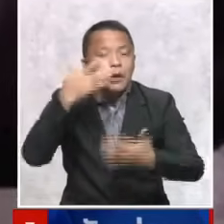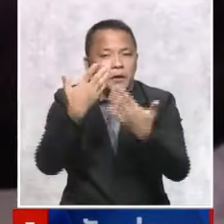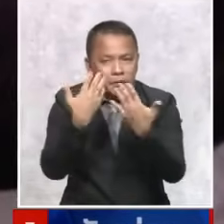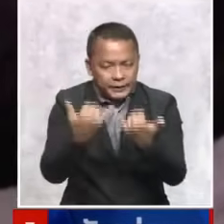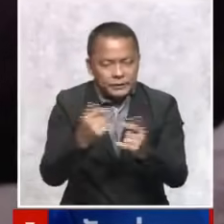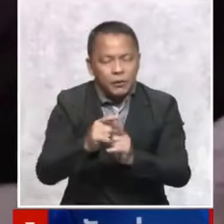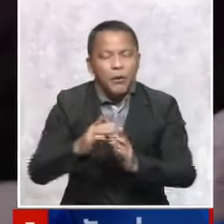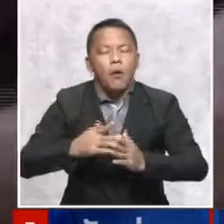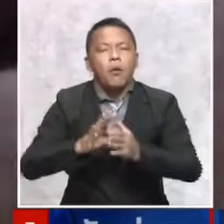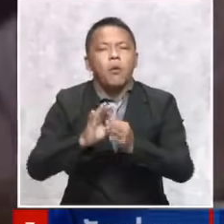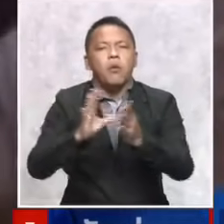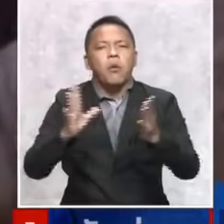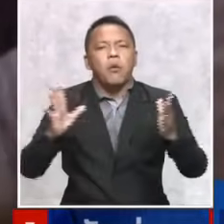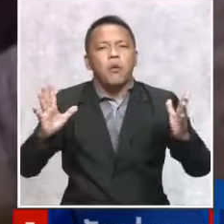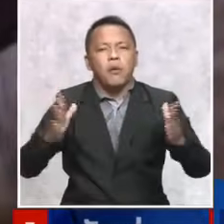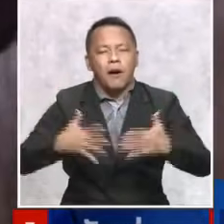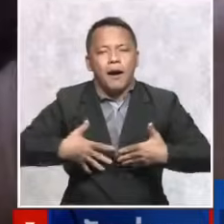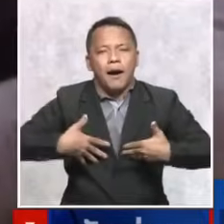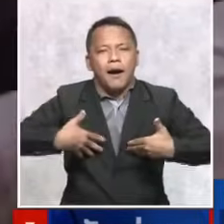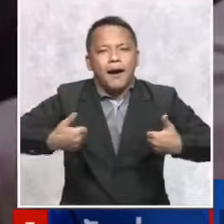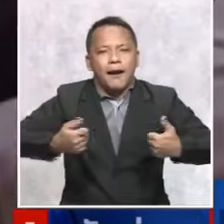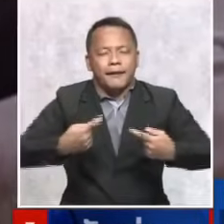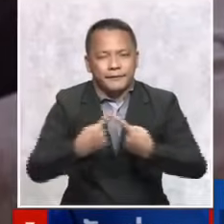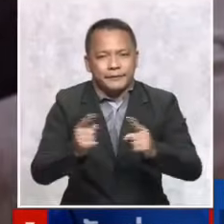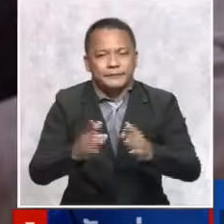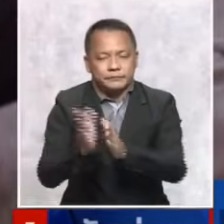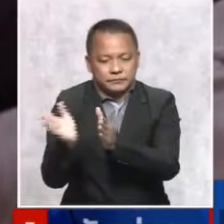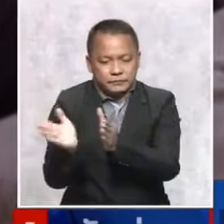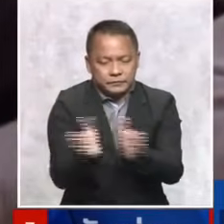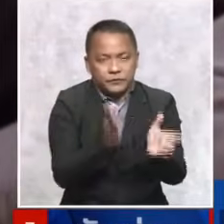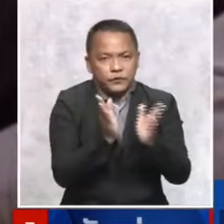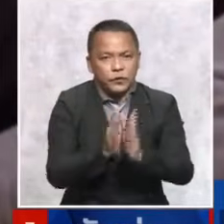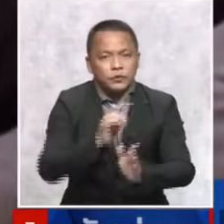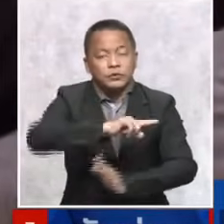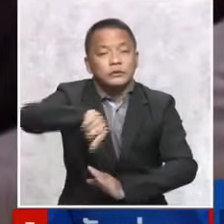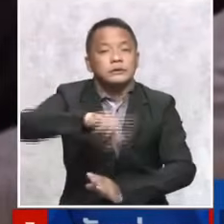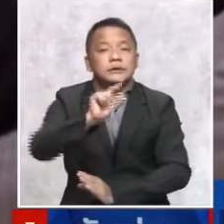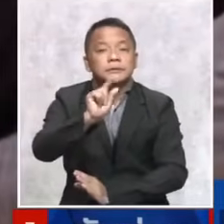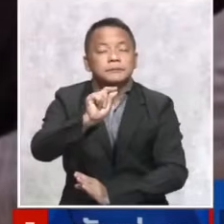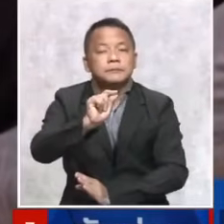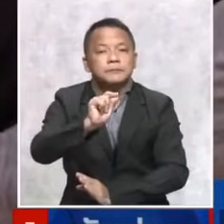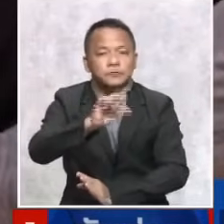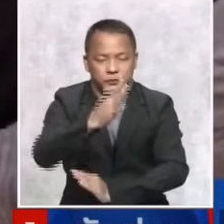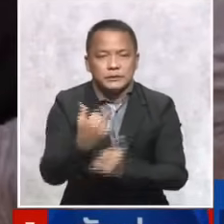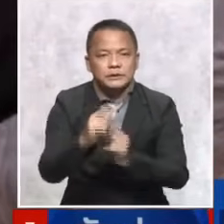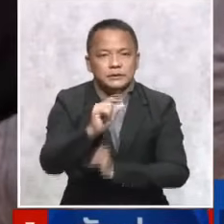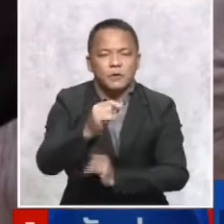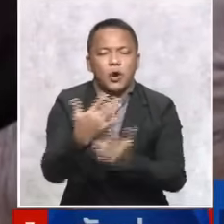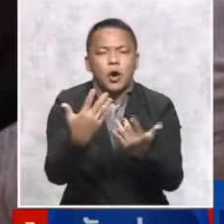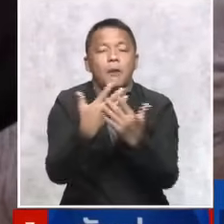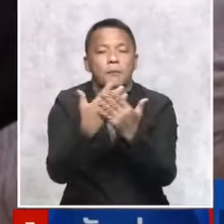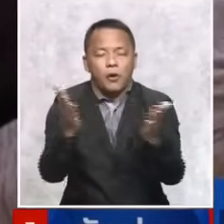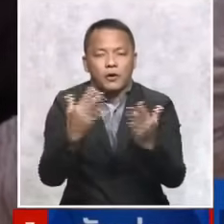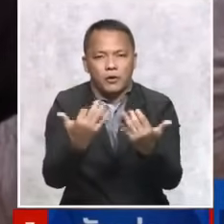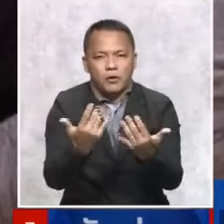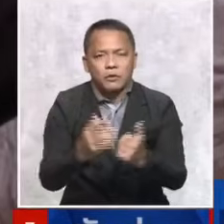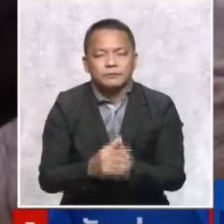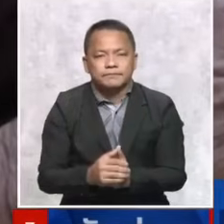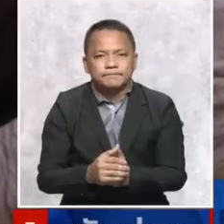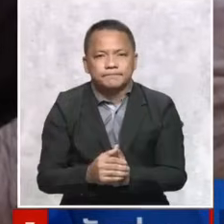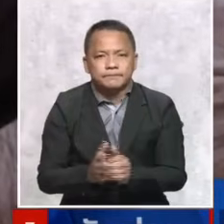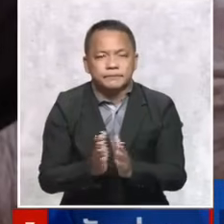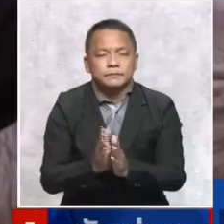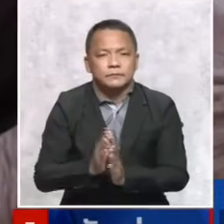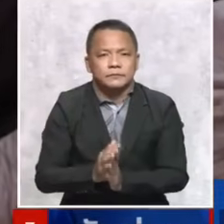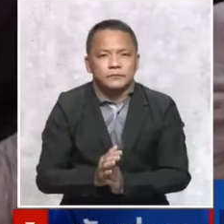หมือนมันปลดล็อกแล้ว ค่ะแล้วก็ยังมีอีกเกือบกว่า20คนนะที่ตอนนี้ก็รอการปล่อยตัวทีนี้นาง